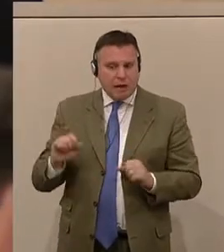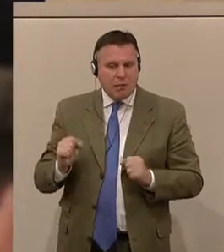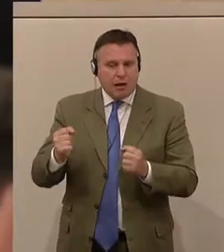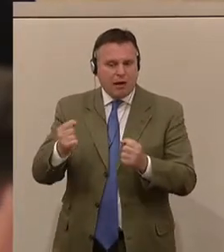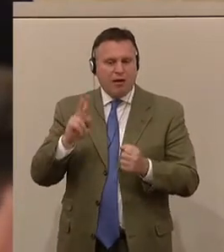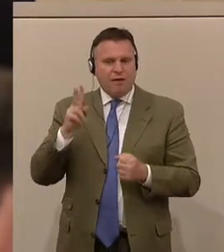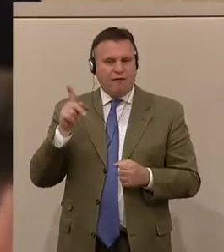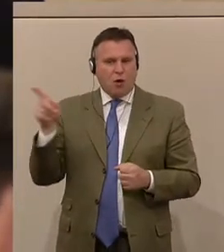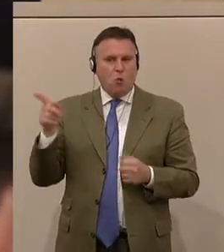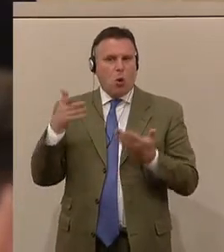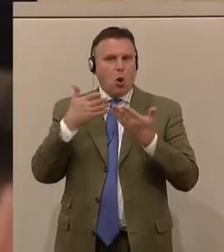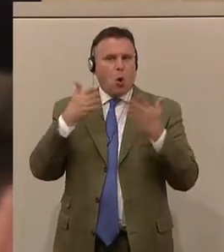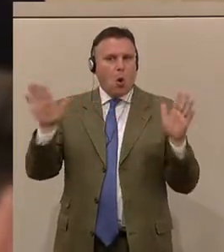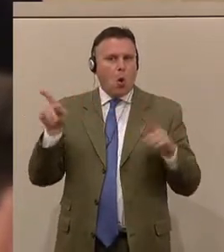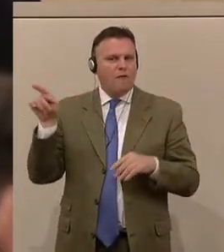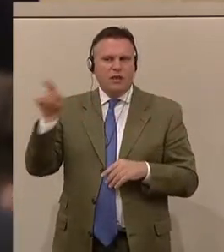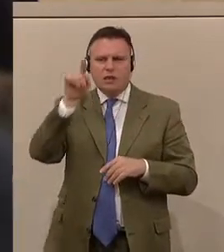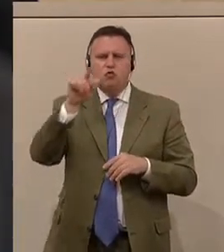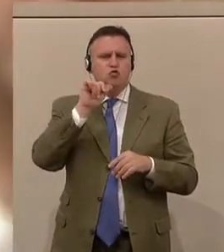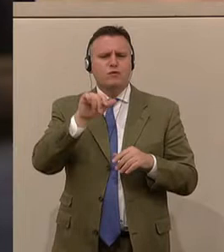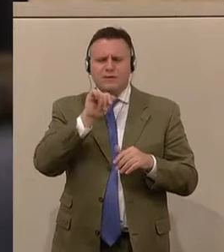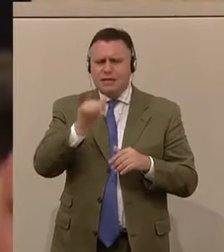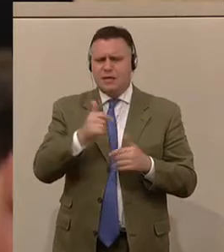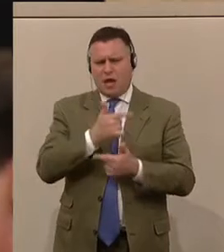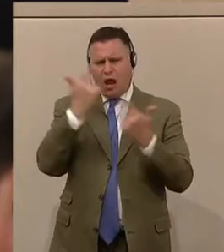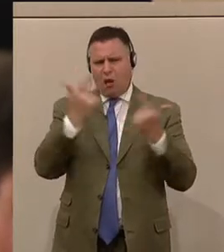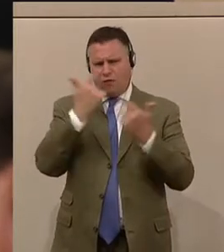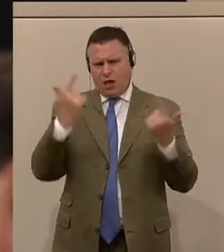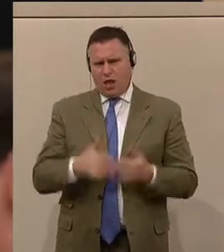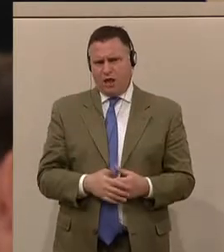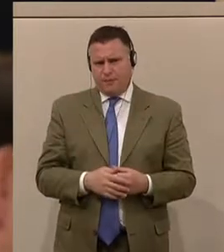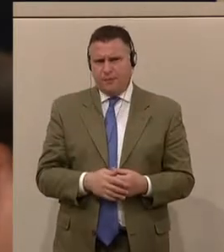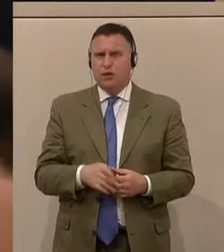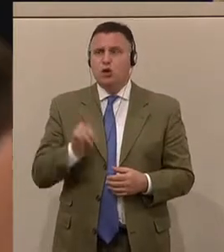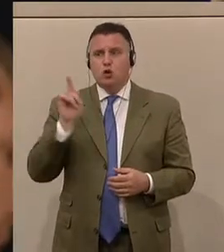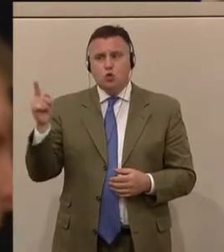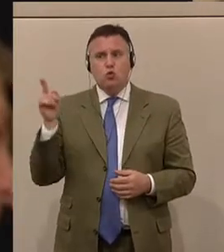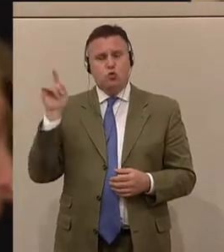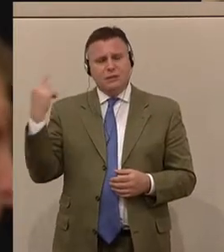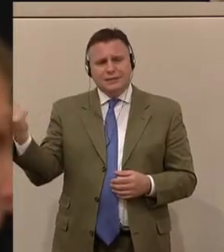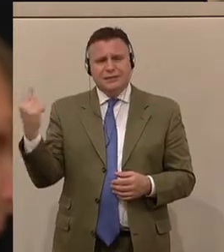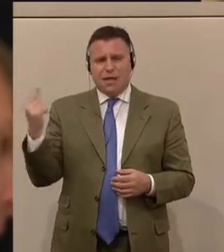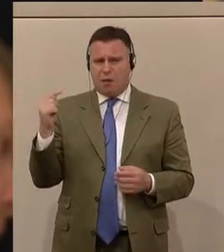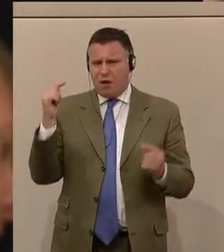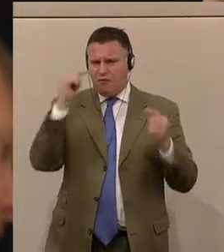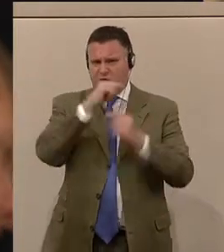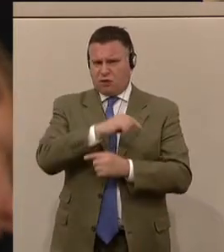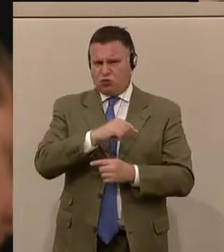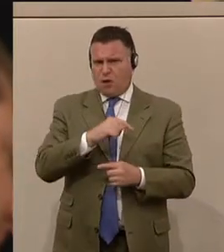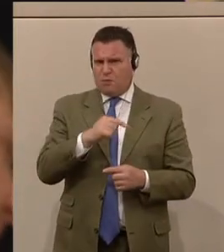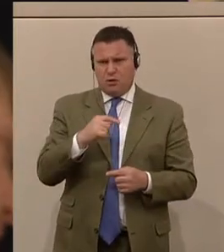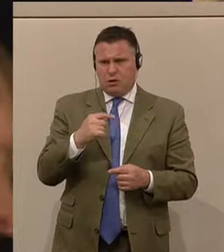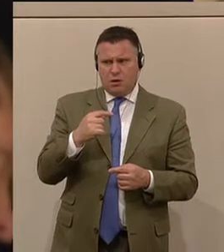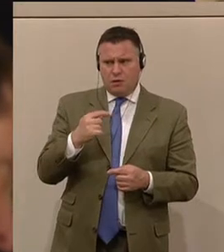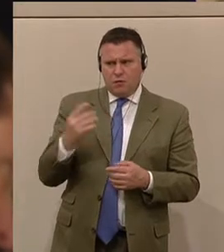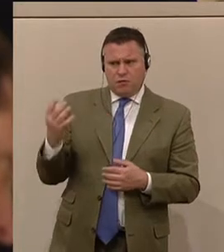die Öffentlichkeit darüber nicht aufgeklärt haben. Es ist also Ihr Versäumnis und nicht der